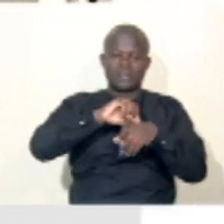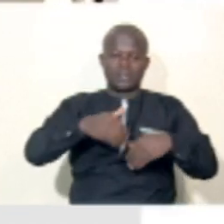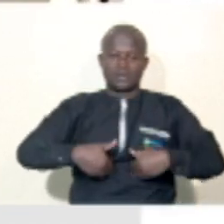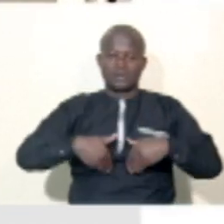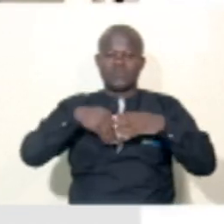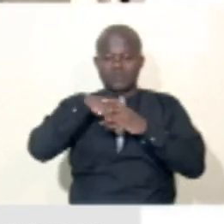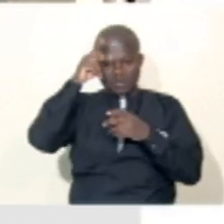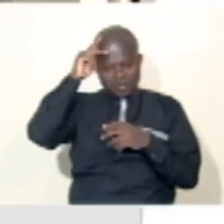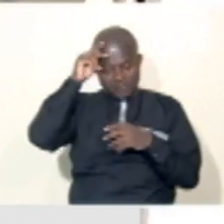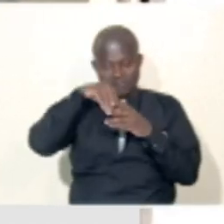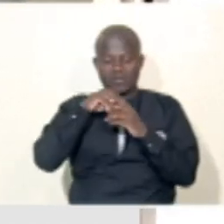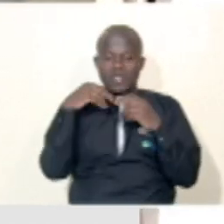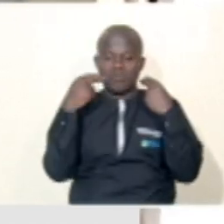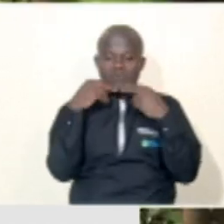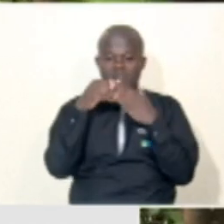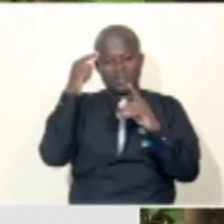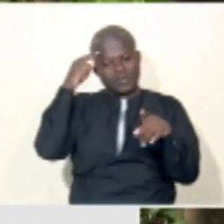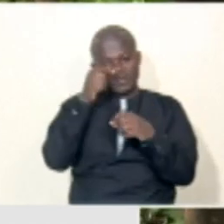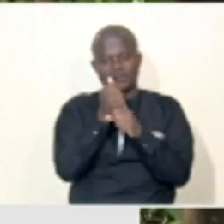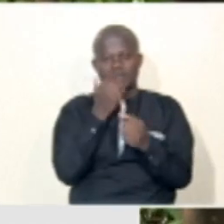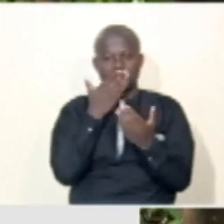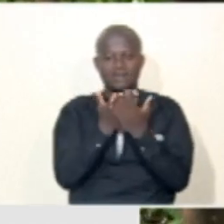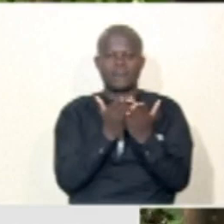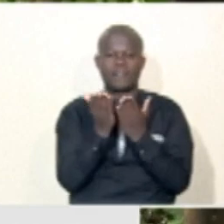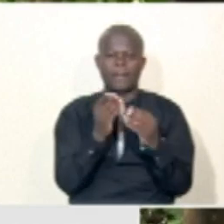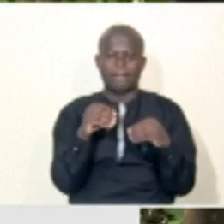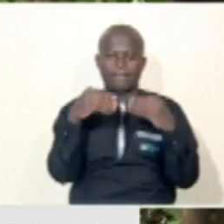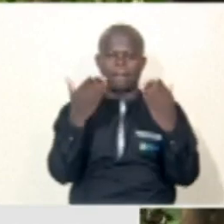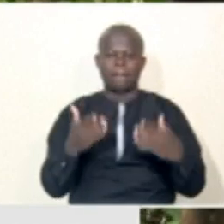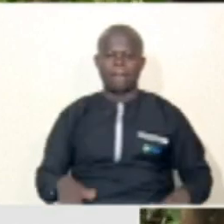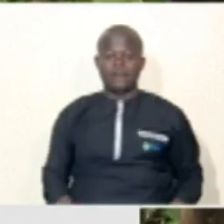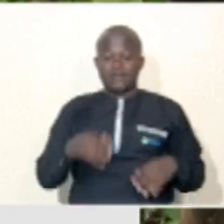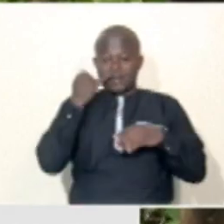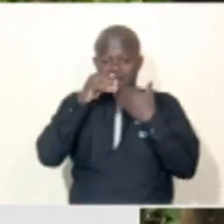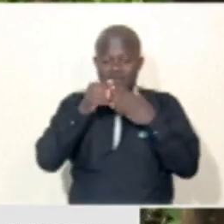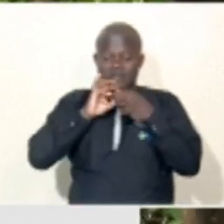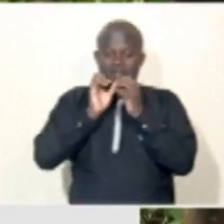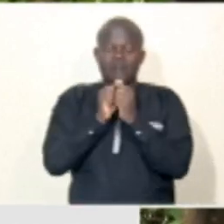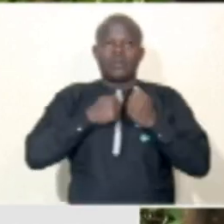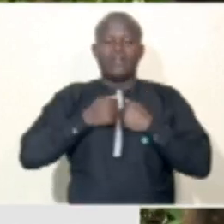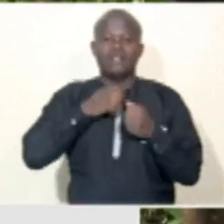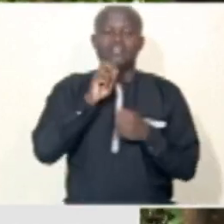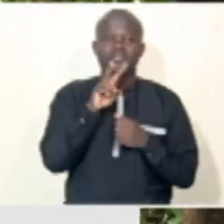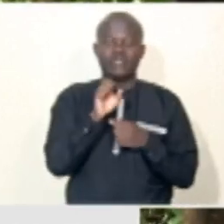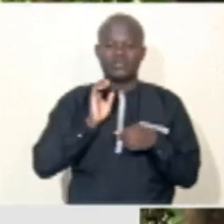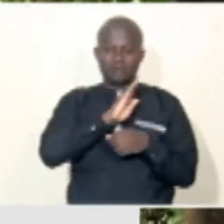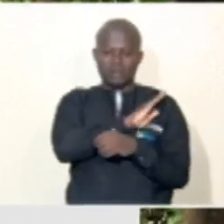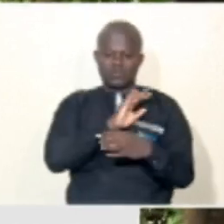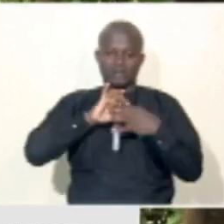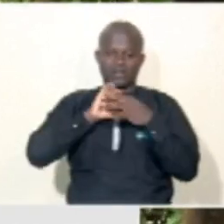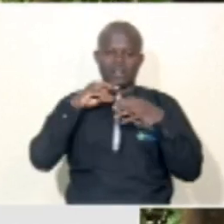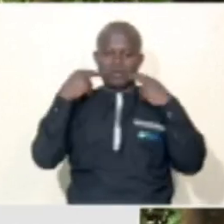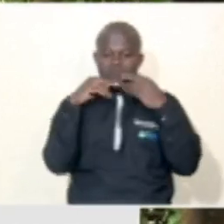mu by'amahoteli hagamijwe kunoza serivisi. Nidukomeza gufatanya na Rwanda TV Tibot, tugafatanya n'amahoteli, tugafatanya n'abikorera muri